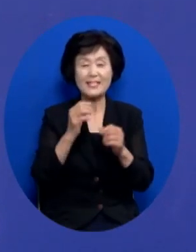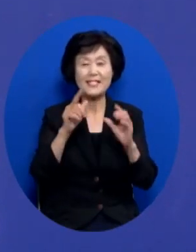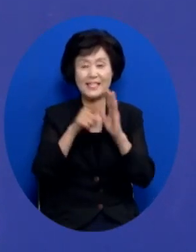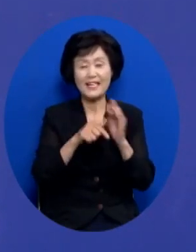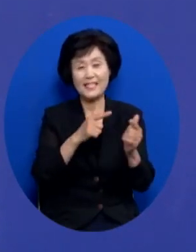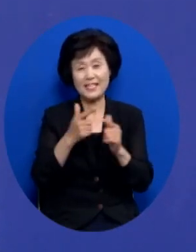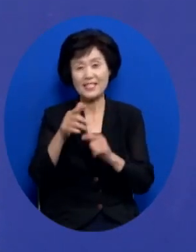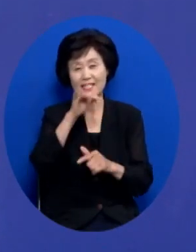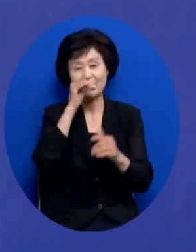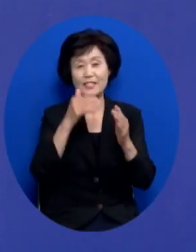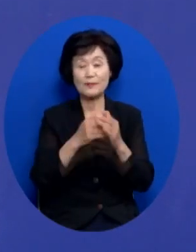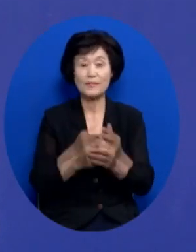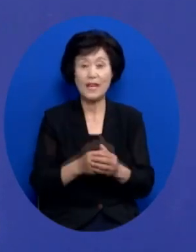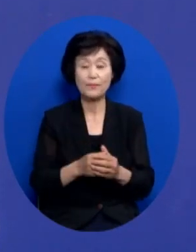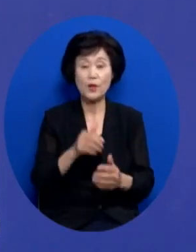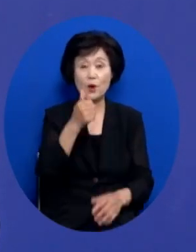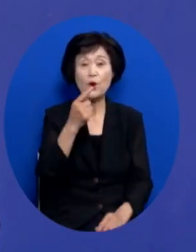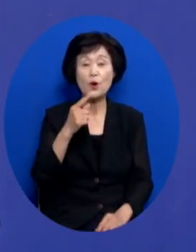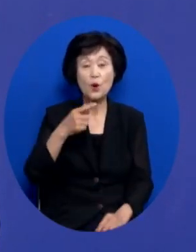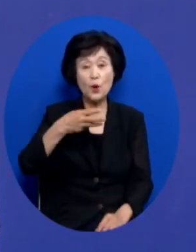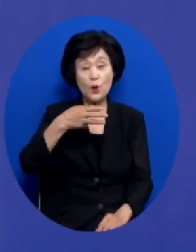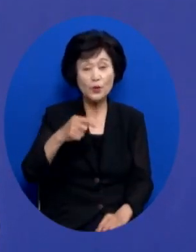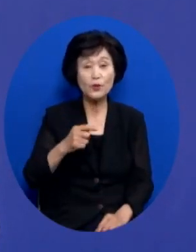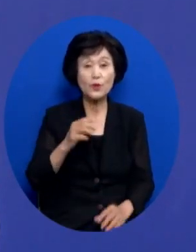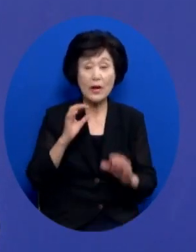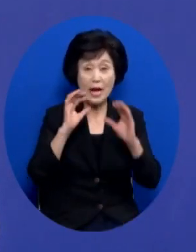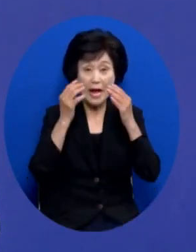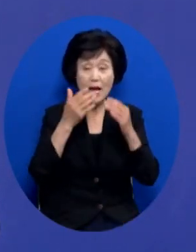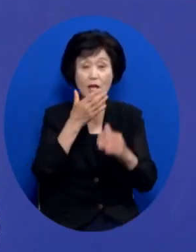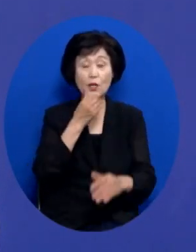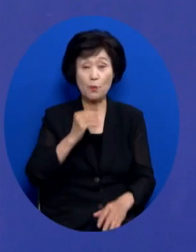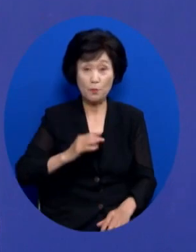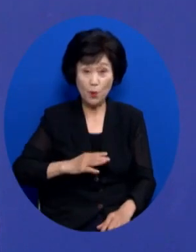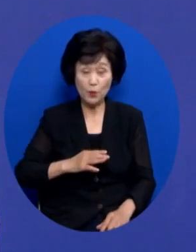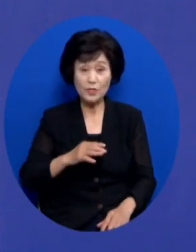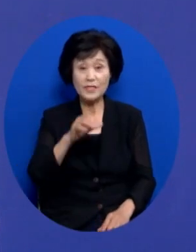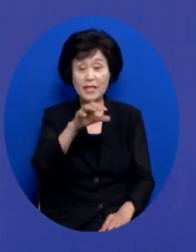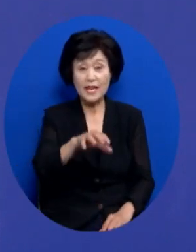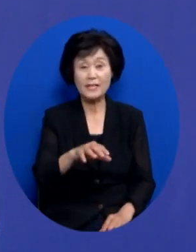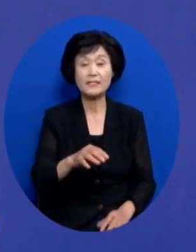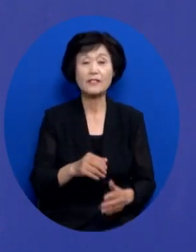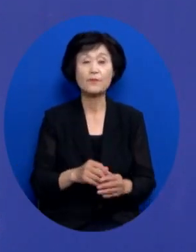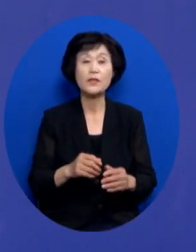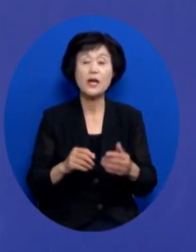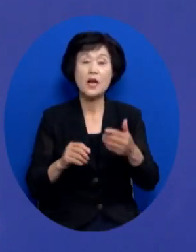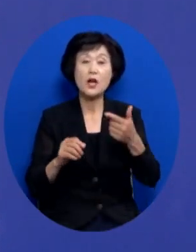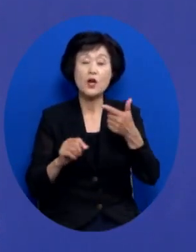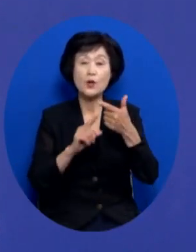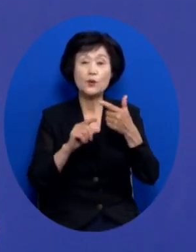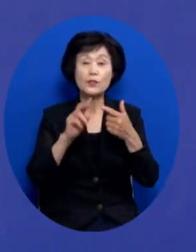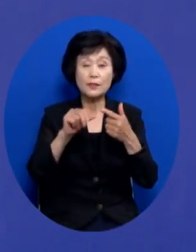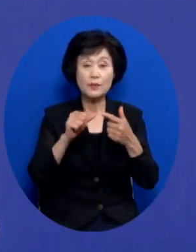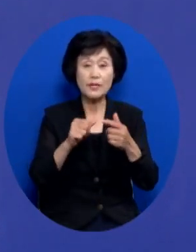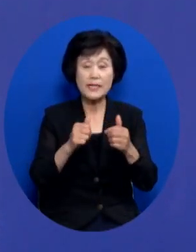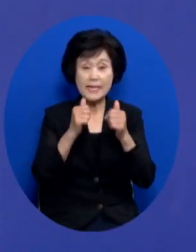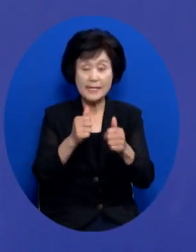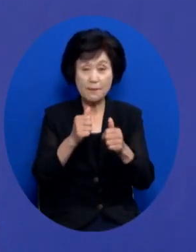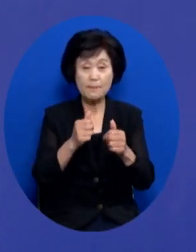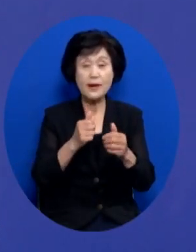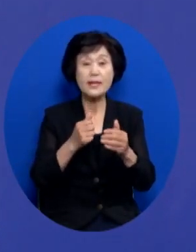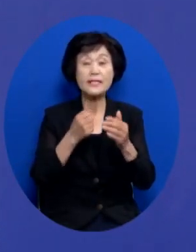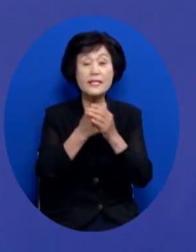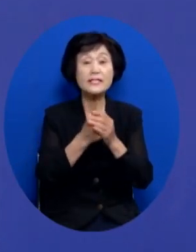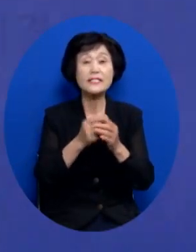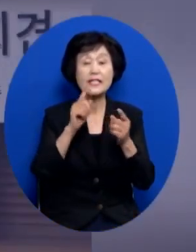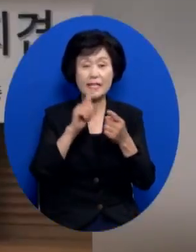사회복지법인 홀트 아동복지회가 기자회견을 열고 서울중앙지방법원에 지난 5월 16일 손해배상 판결에 대한 입장을